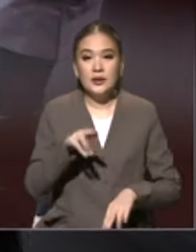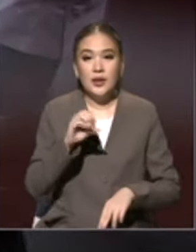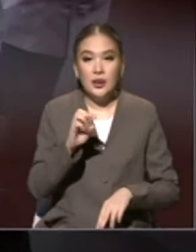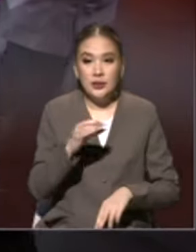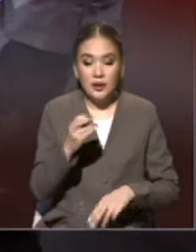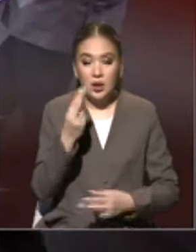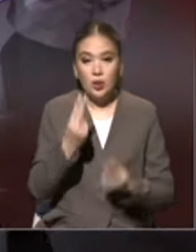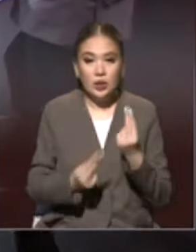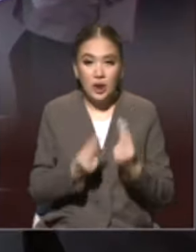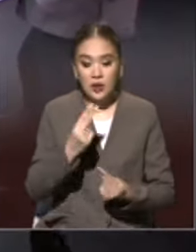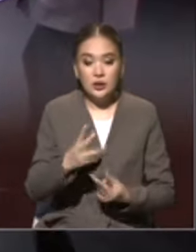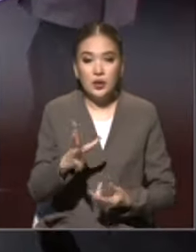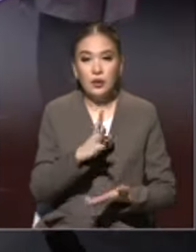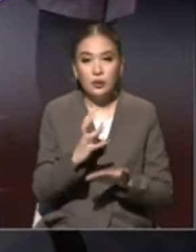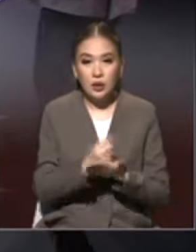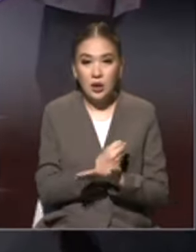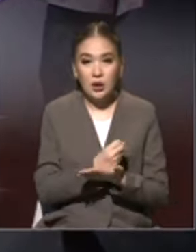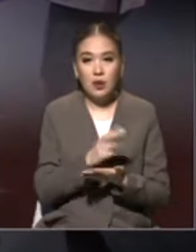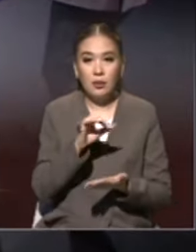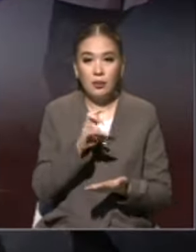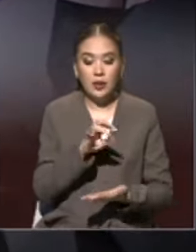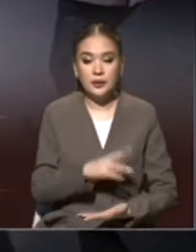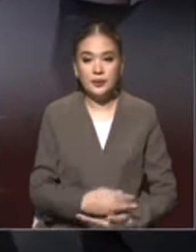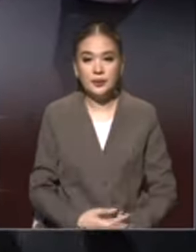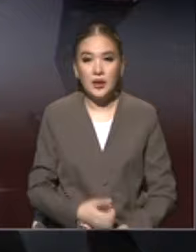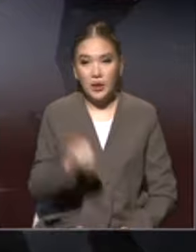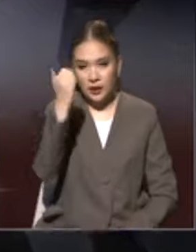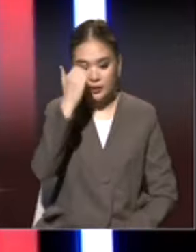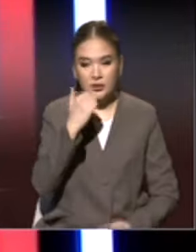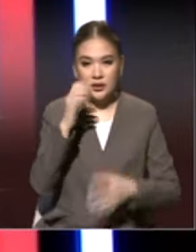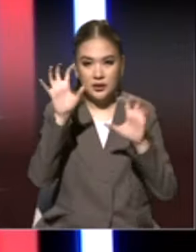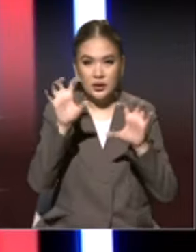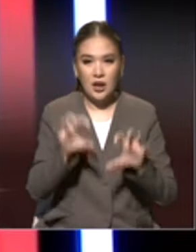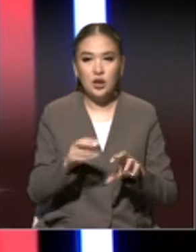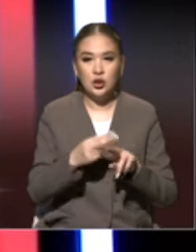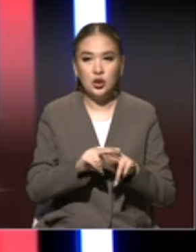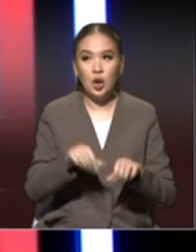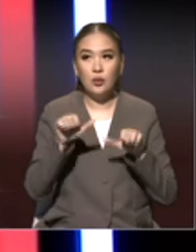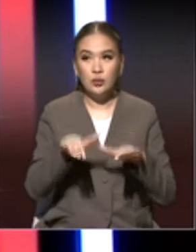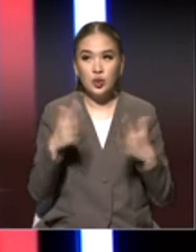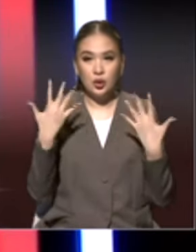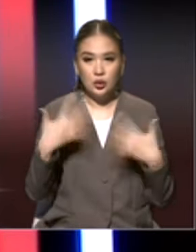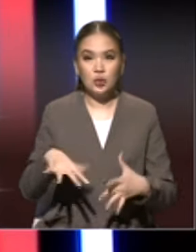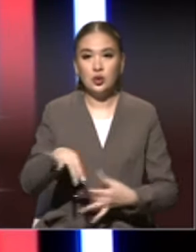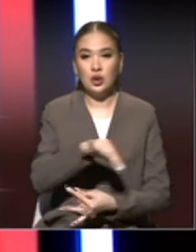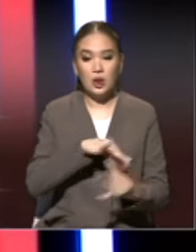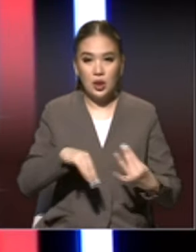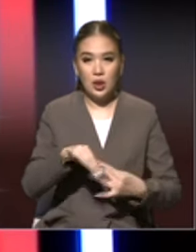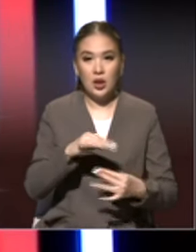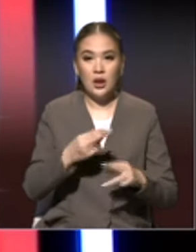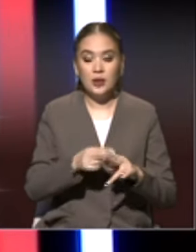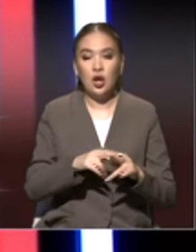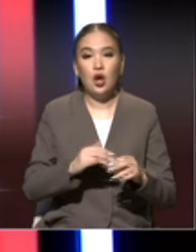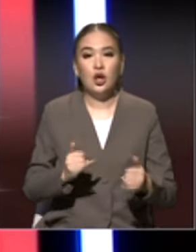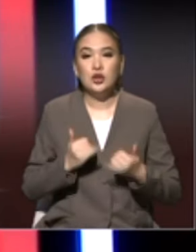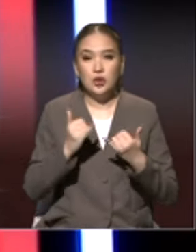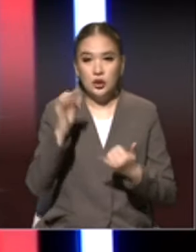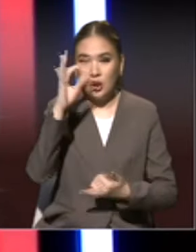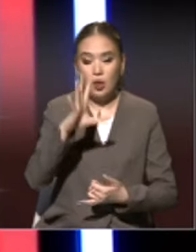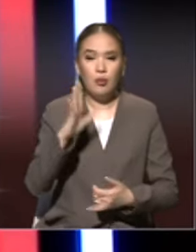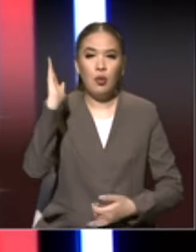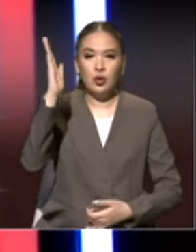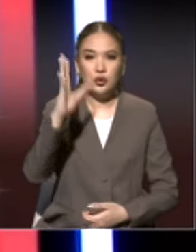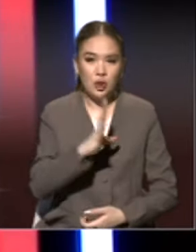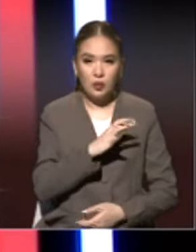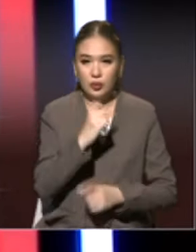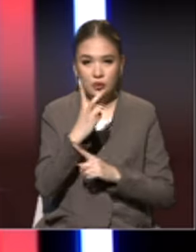ұтып алған компанияны... Рахмет, рахмет аға. Заң жобасы қабылданып қойды, заң жобасы мақұлданып қойды. Енді бұл ұсыныстарды болашақта бірер